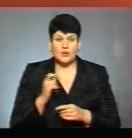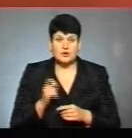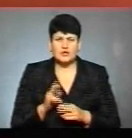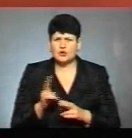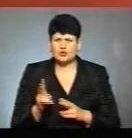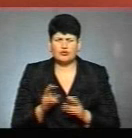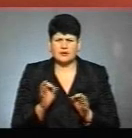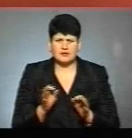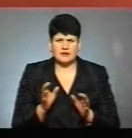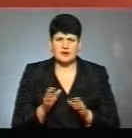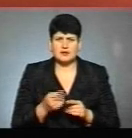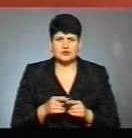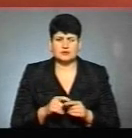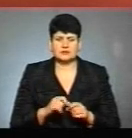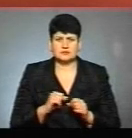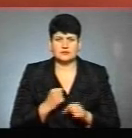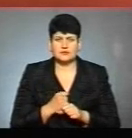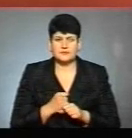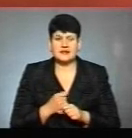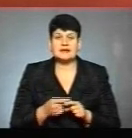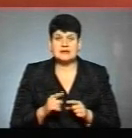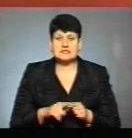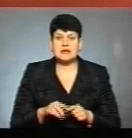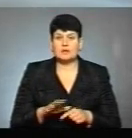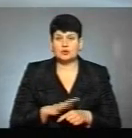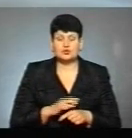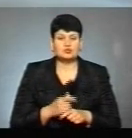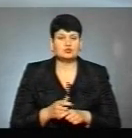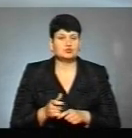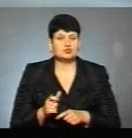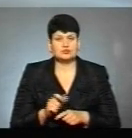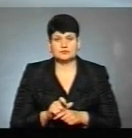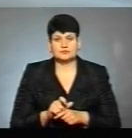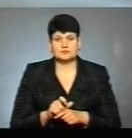ніде в жодній області не наважувався. Воно було таке, знаєте, досить...